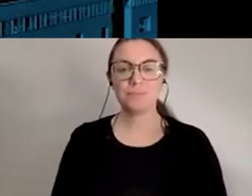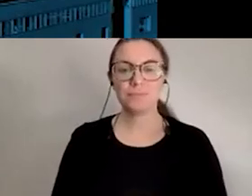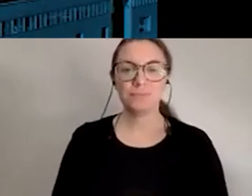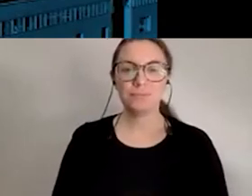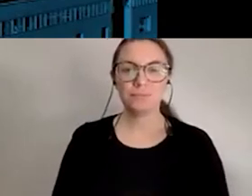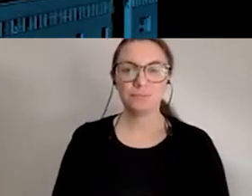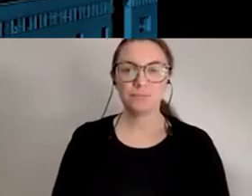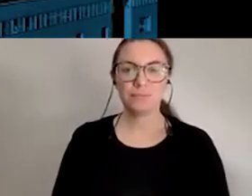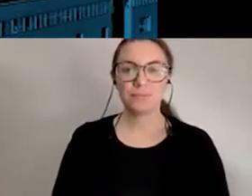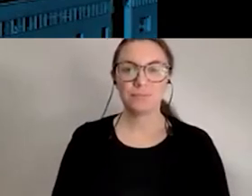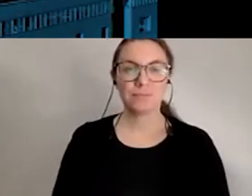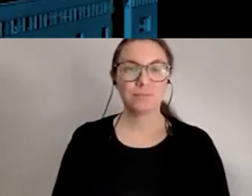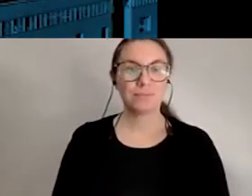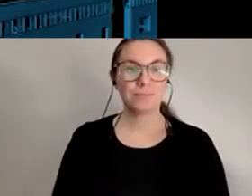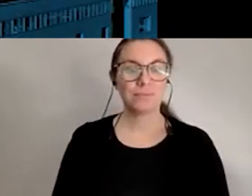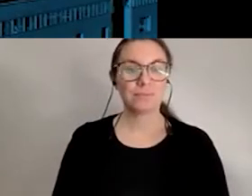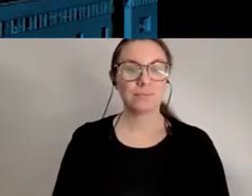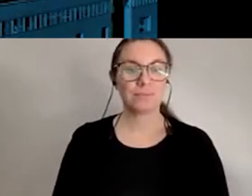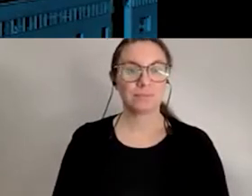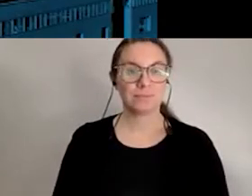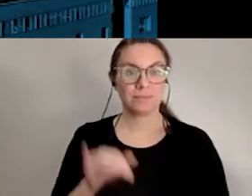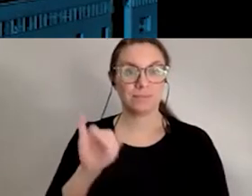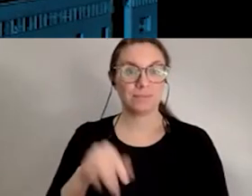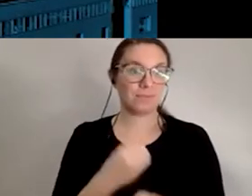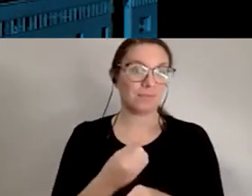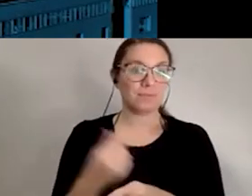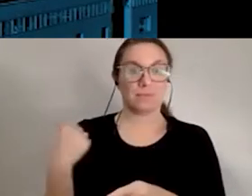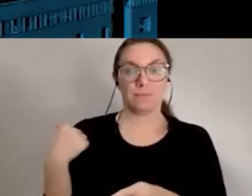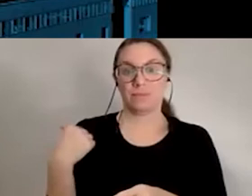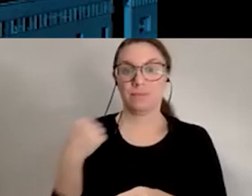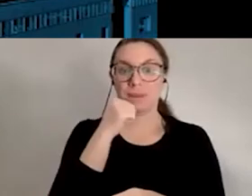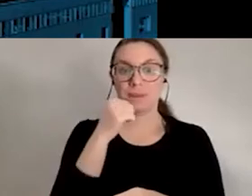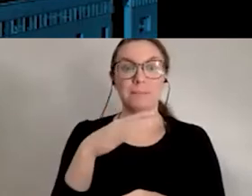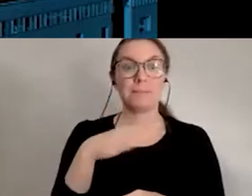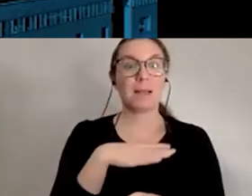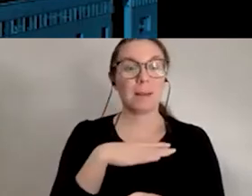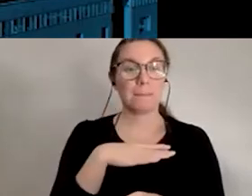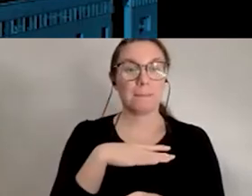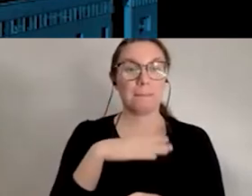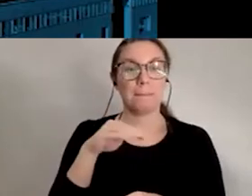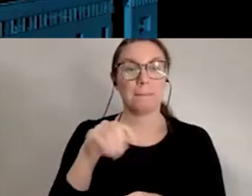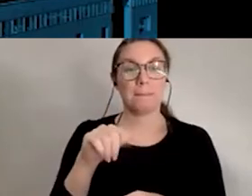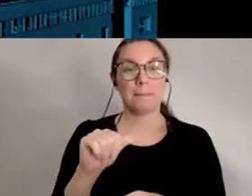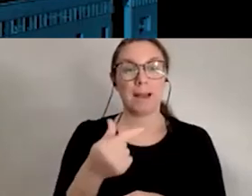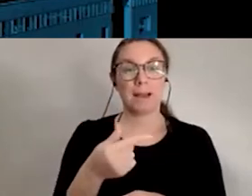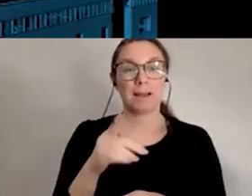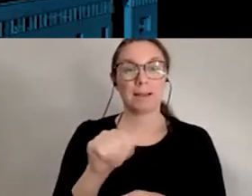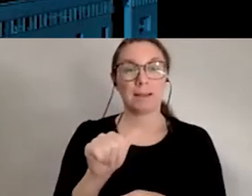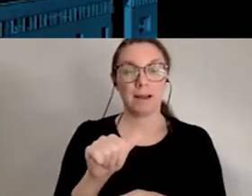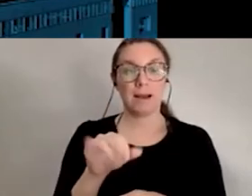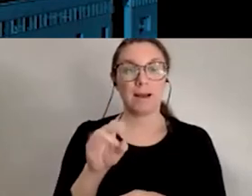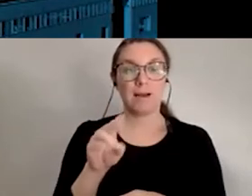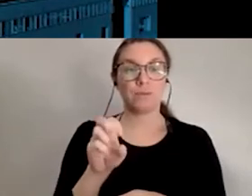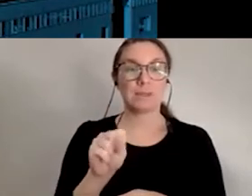C'est ce qu'on évoquait avec Mme la rectrice Magda Fuzaro. On aurait aimé vous inviter